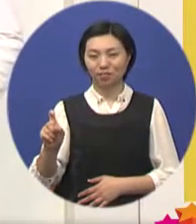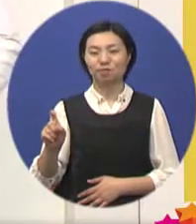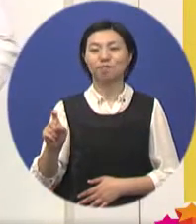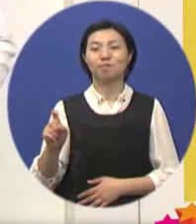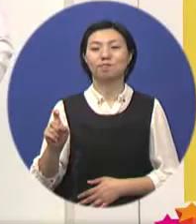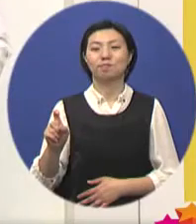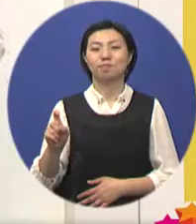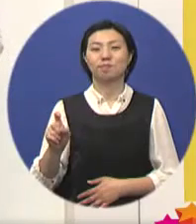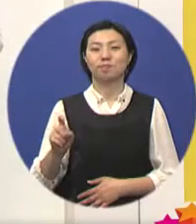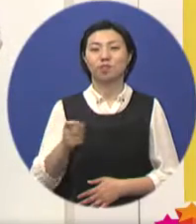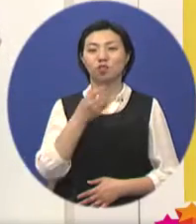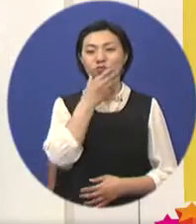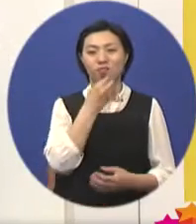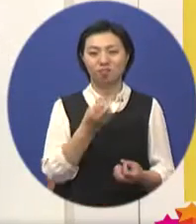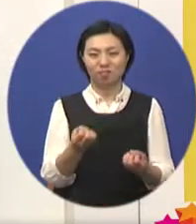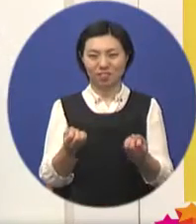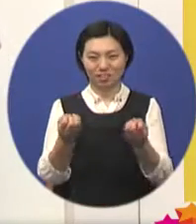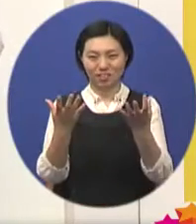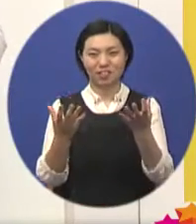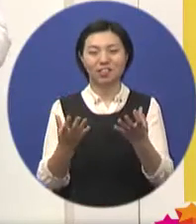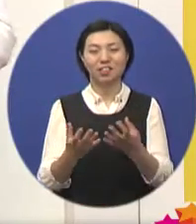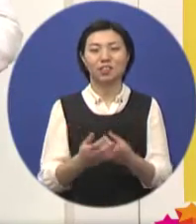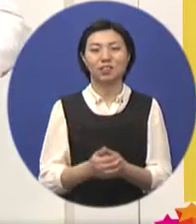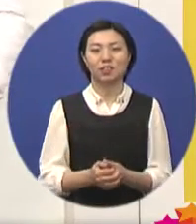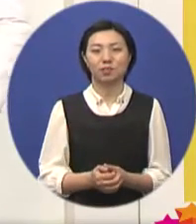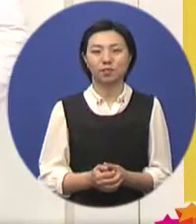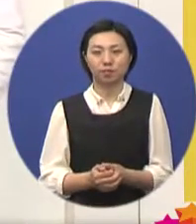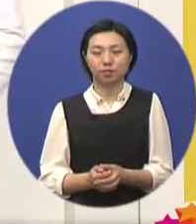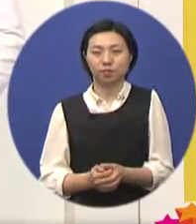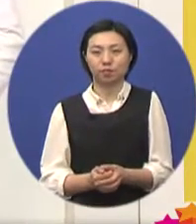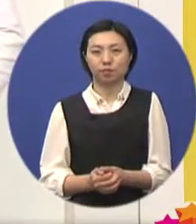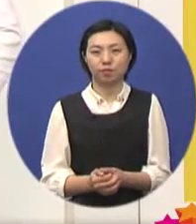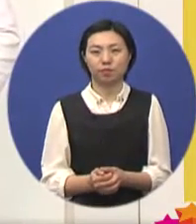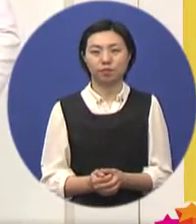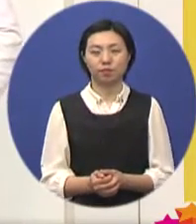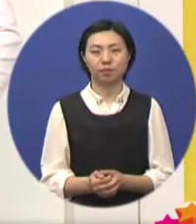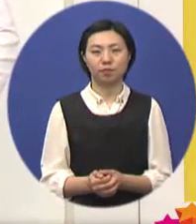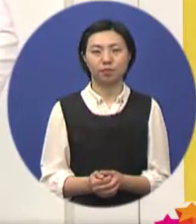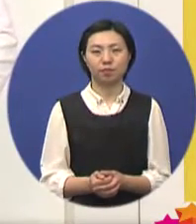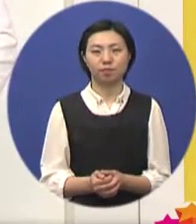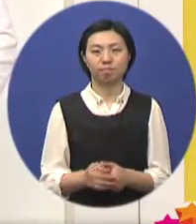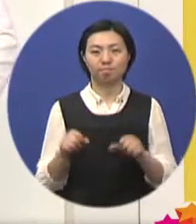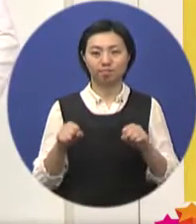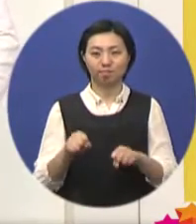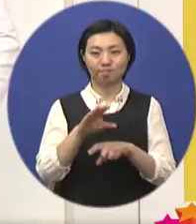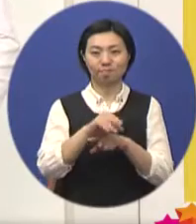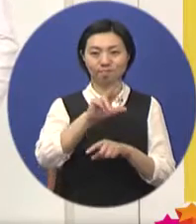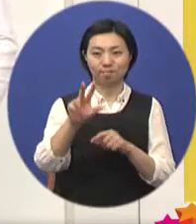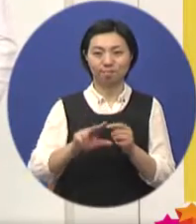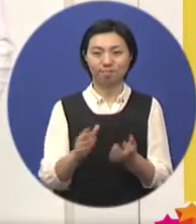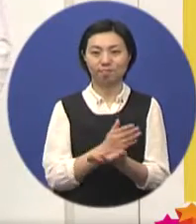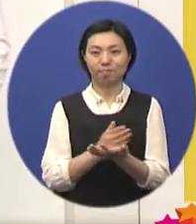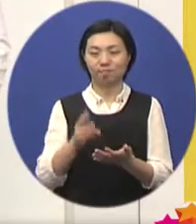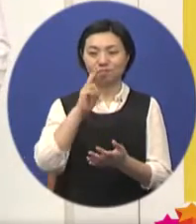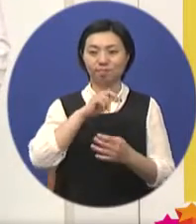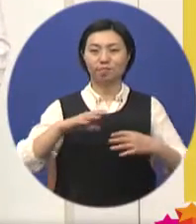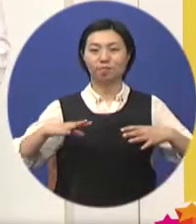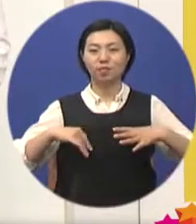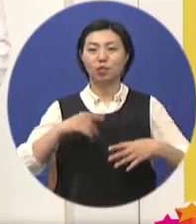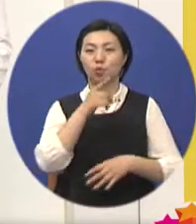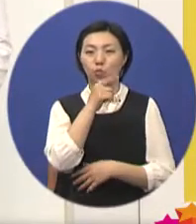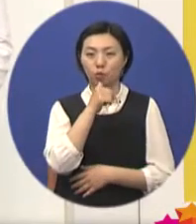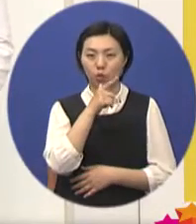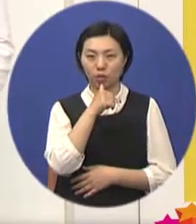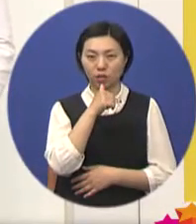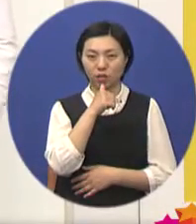10점입니다. 네. 축하드립니다. 동일한 점수 두 분입니다. 네. 자, 생방송 전국 나눔 노래자랑 월요일입니다. 네.